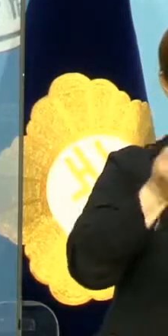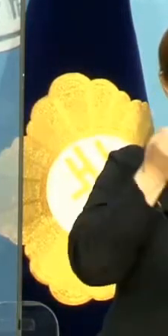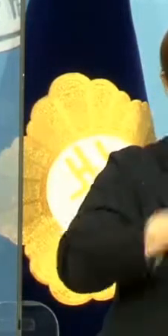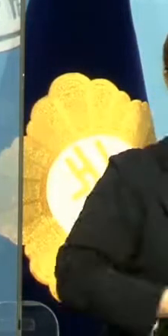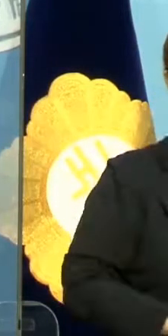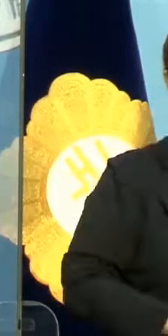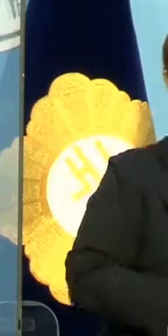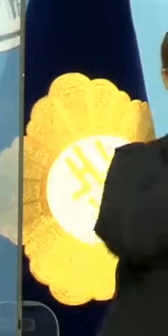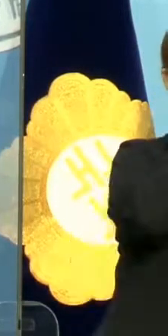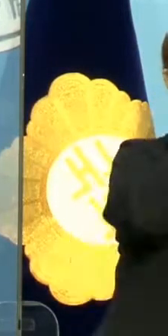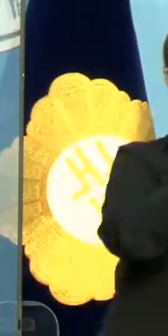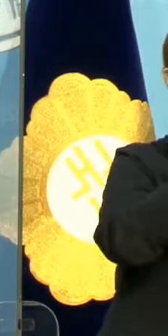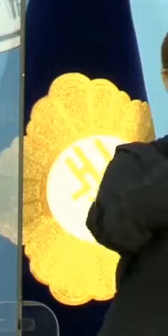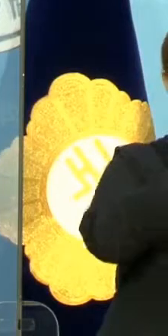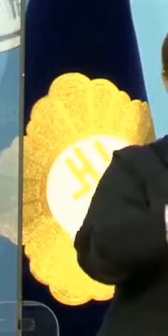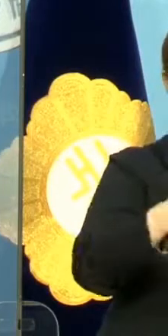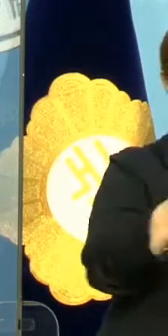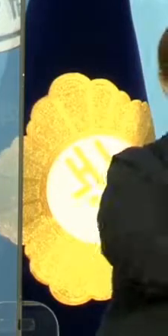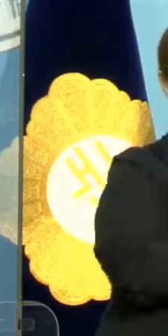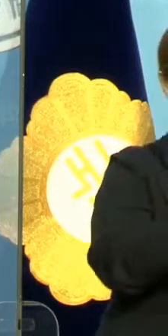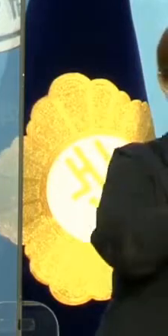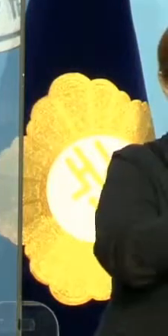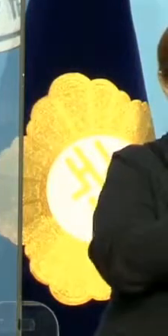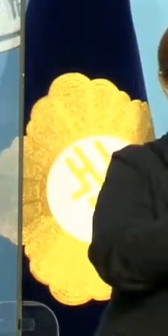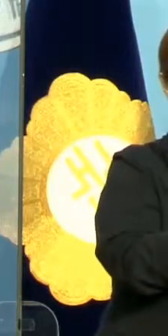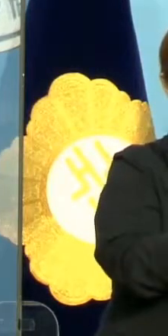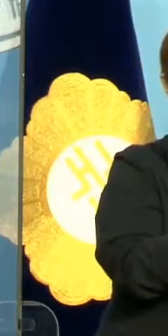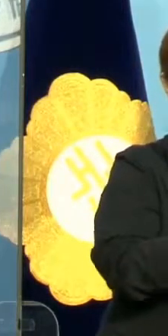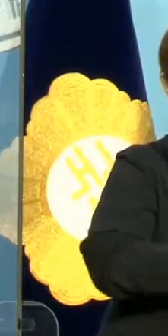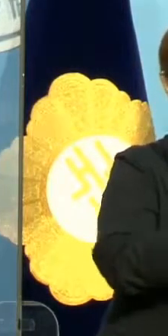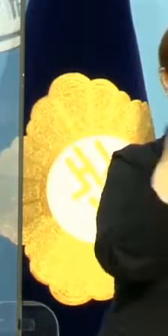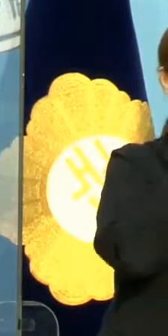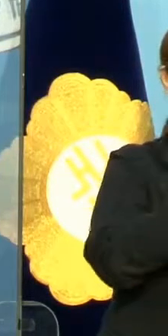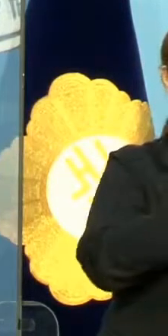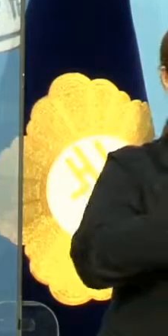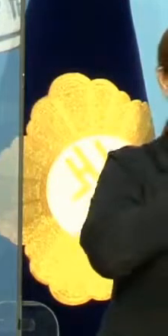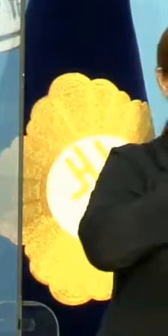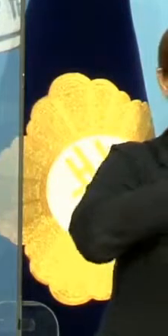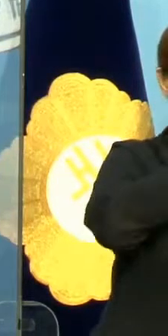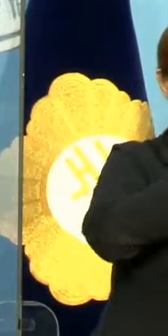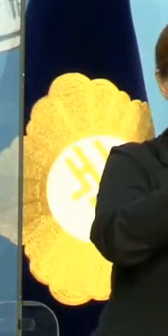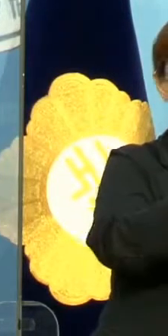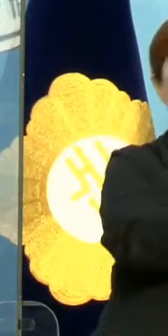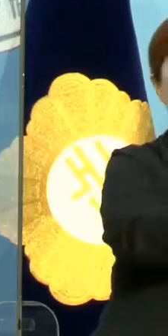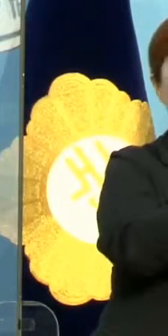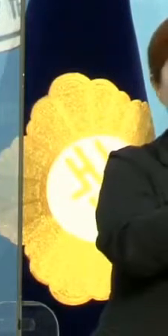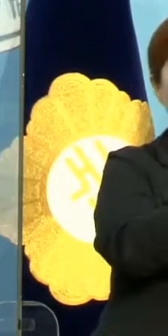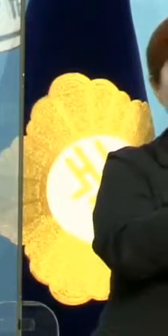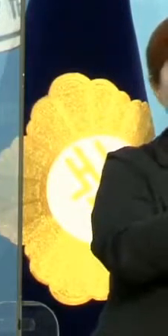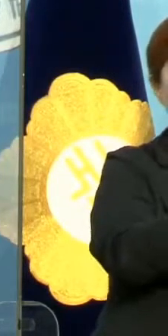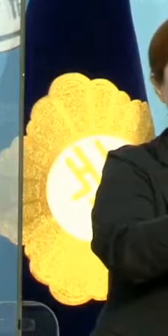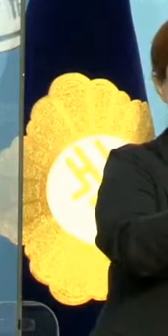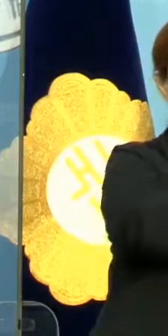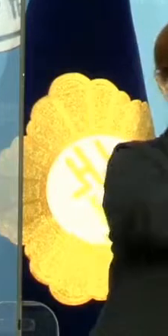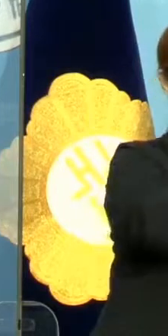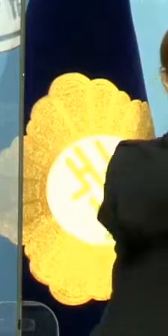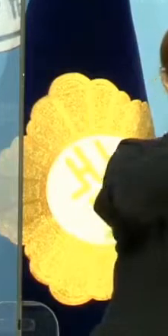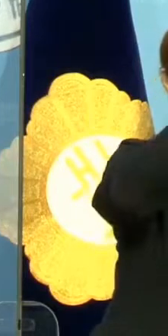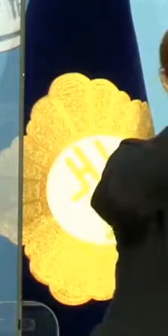이상직 의원과 더불어 민주당의 강력하게 요청드립니다 첫째 이스타항공